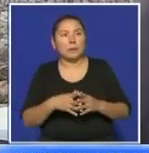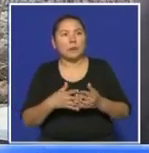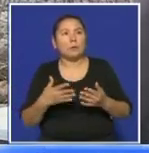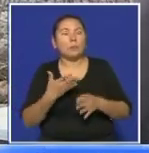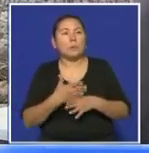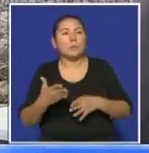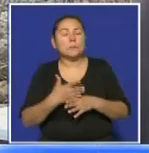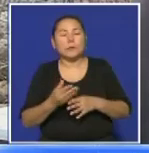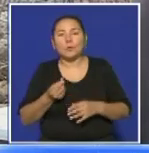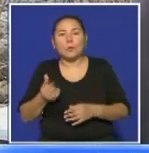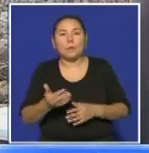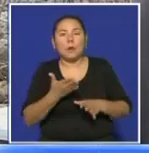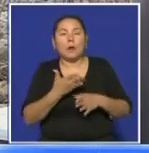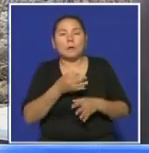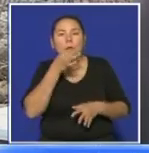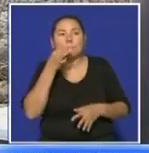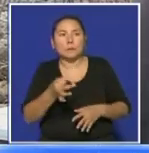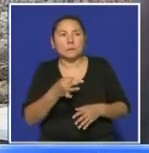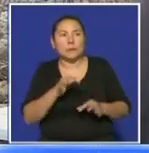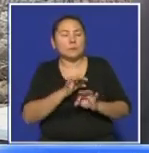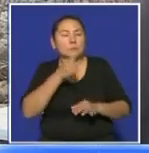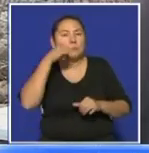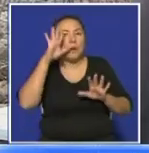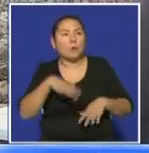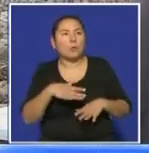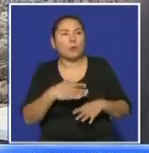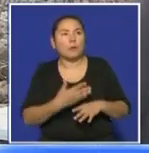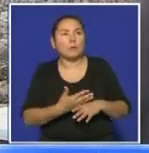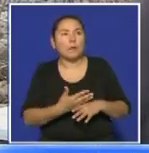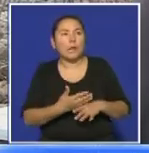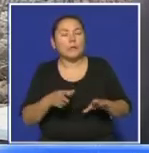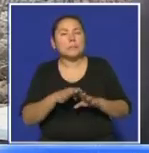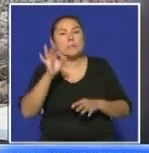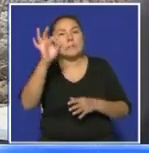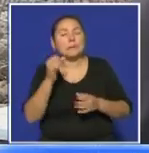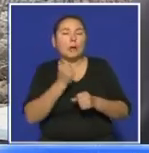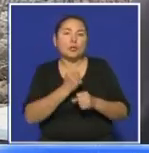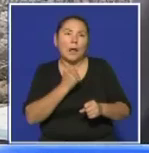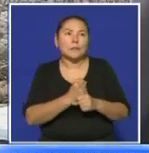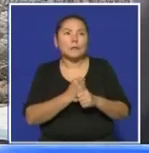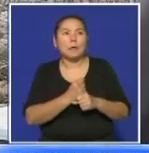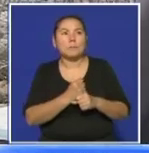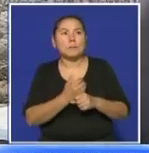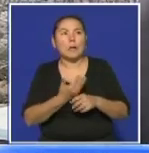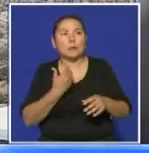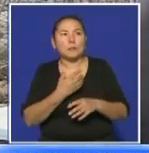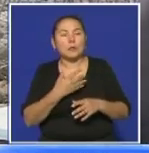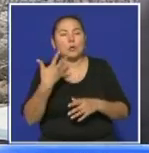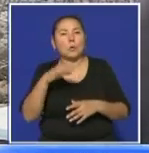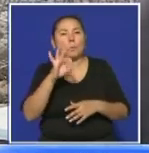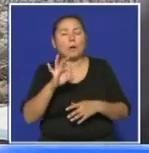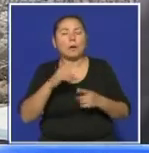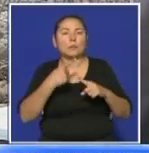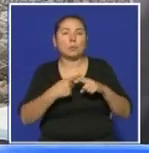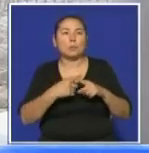сосын төле алмайым, жағдайым жоқ деп айтқандықтан олар маған скидка жасаймыз. Алған сумманың үстіне 50 мың ақша